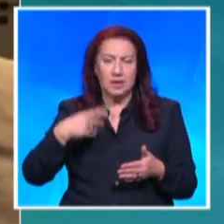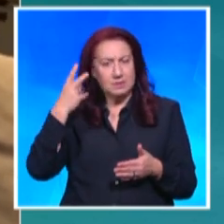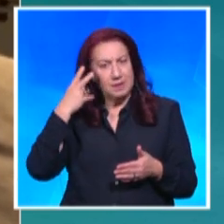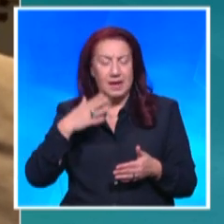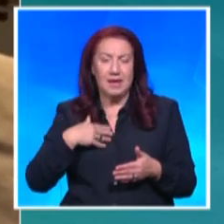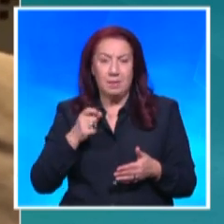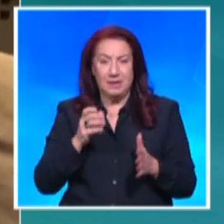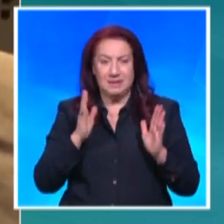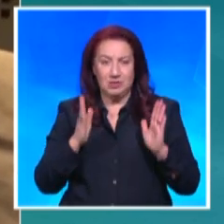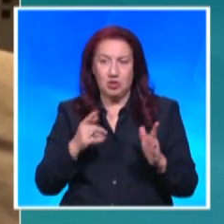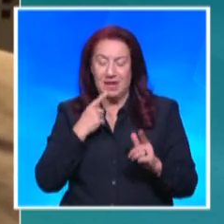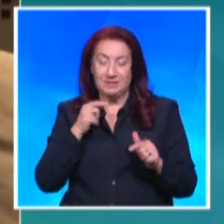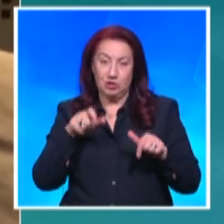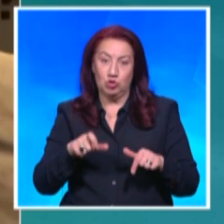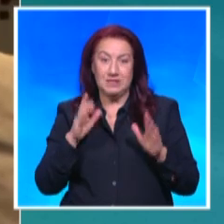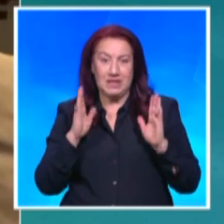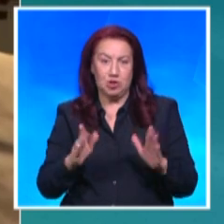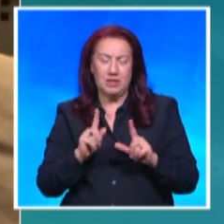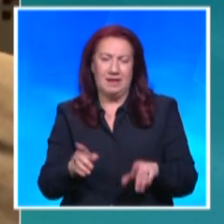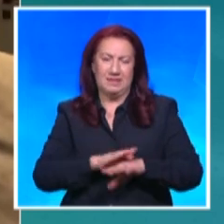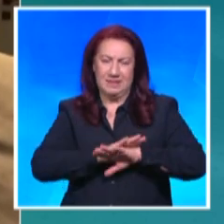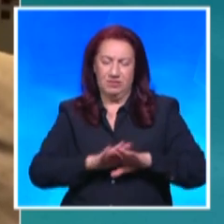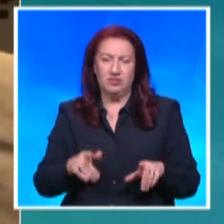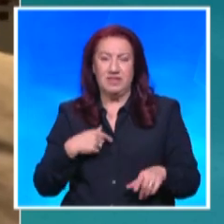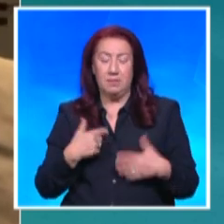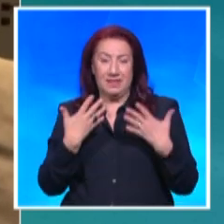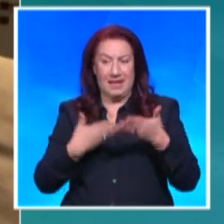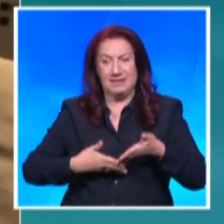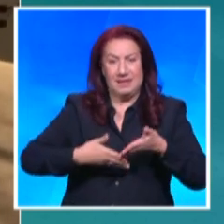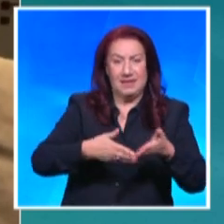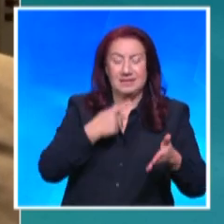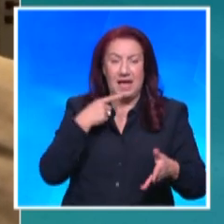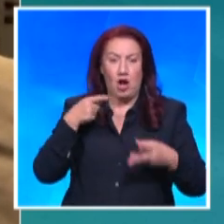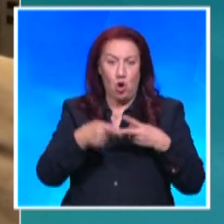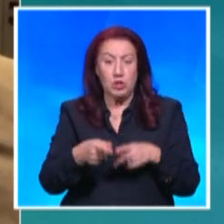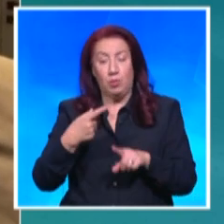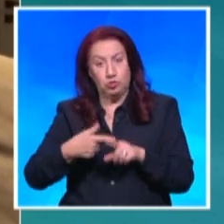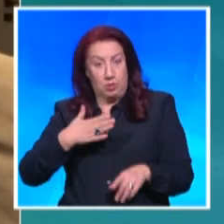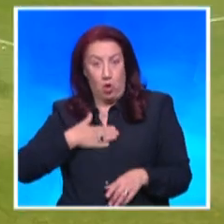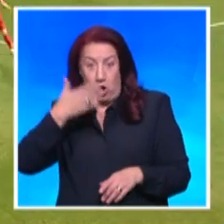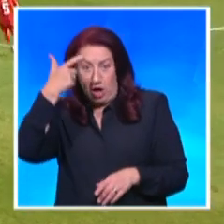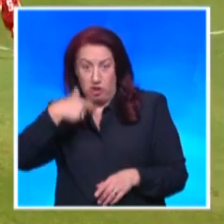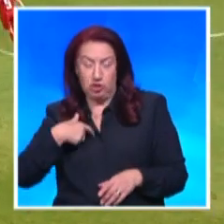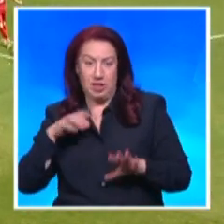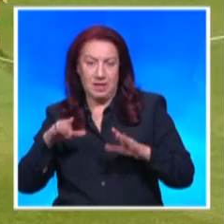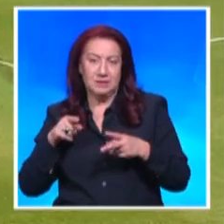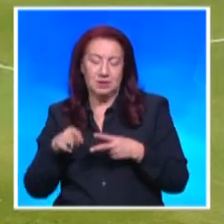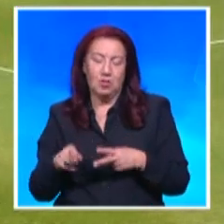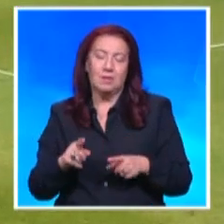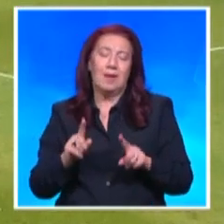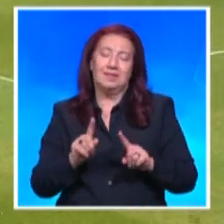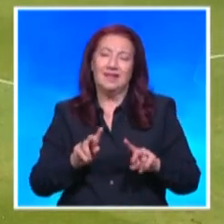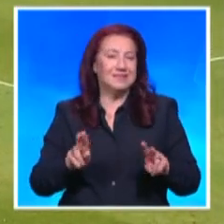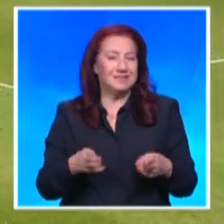казал, този сезон трябва да завърши с примерно 10 асистенции и 10 гола и никога не се е получавало така, както съм искал. Би ли ти